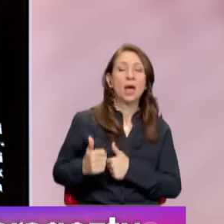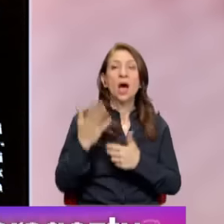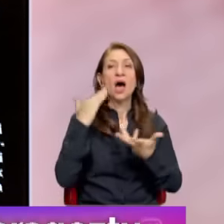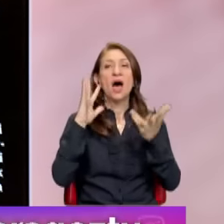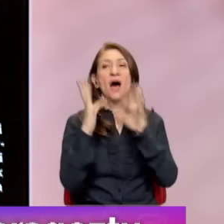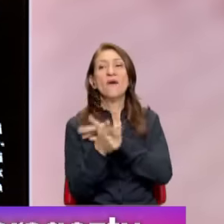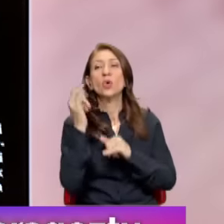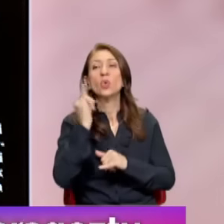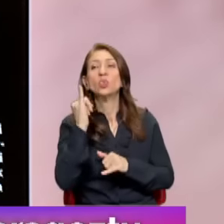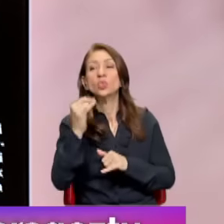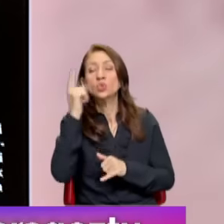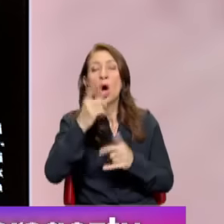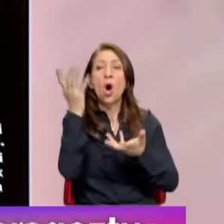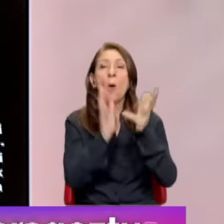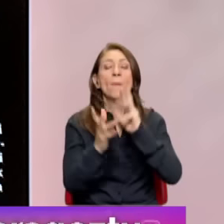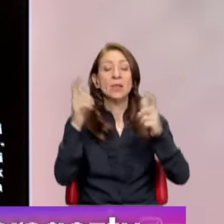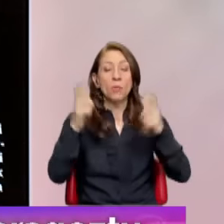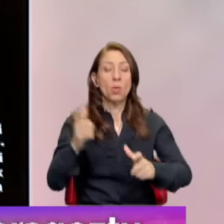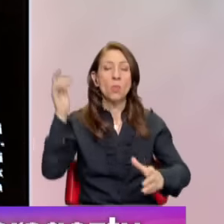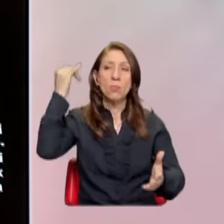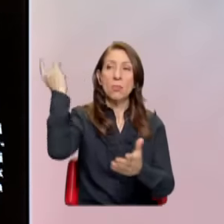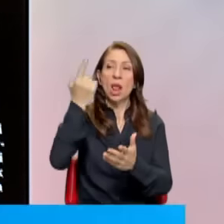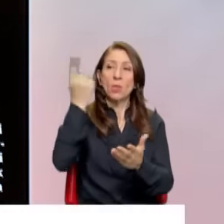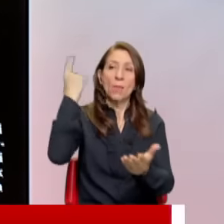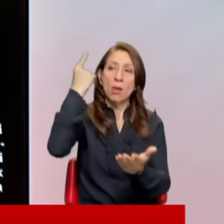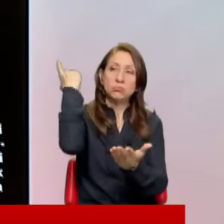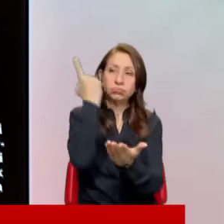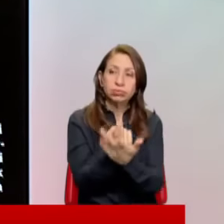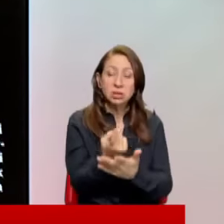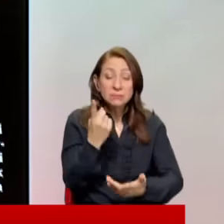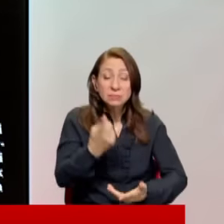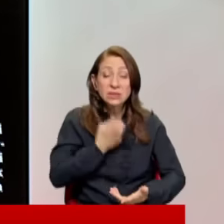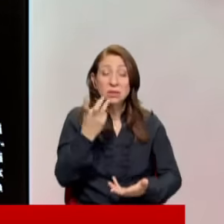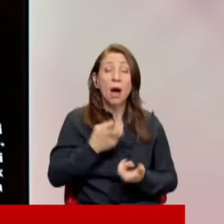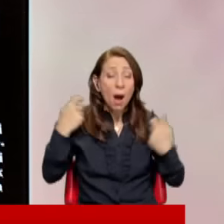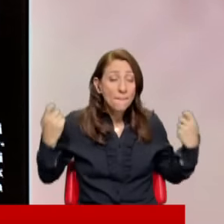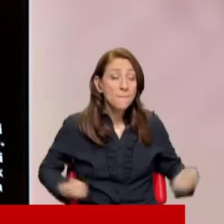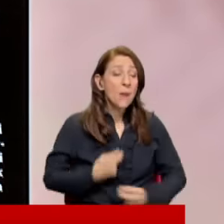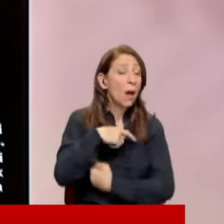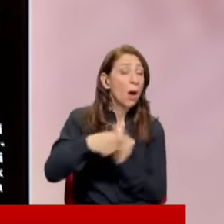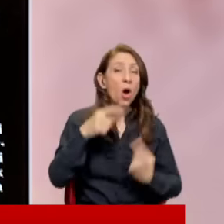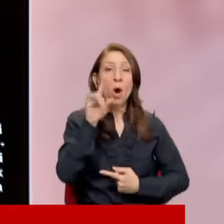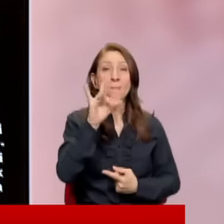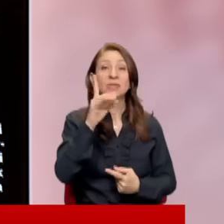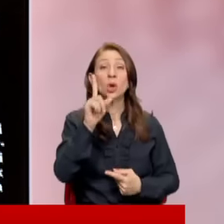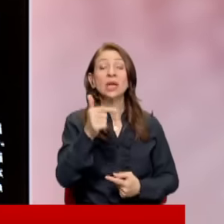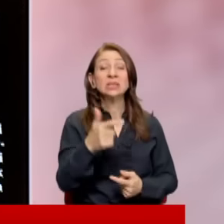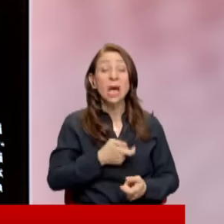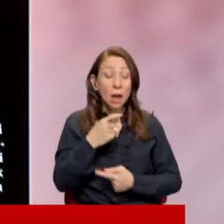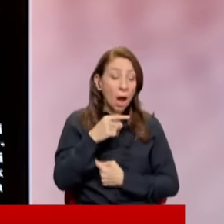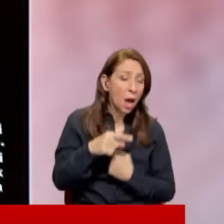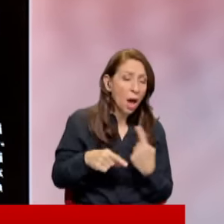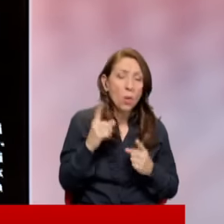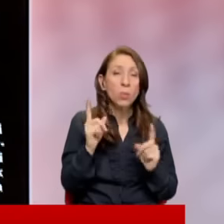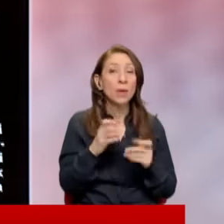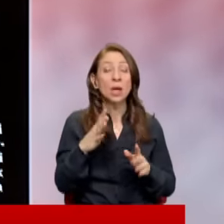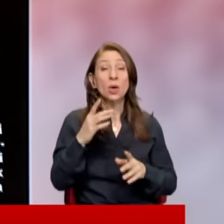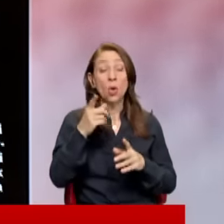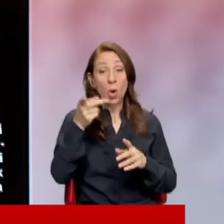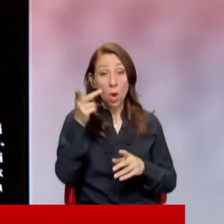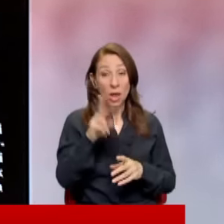şartları nedeniyle ormanlık bölgeye düştüğü açıklanan helikoptere saatlerce ulaşılamadı 1516 saat ulaşılamadı kazada ölen